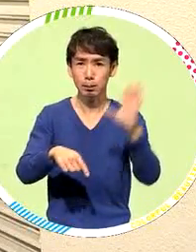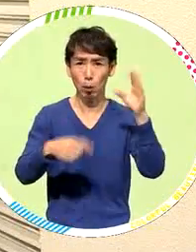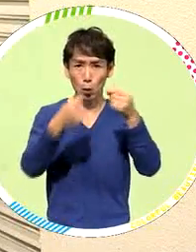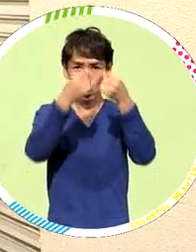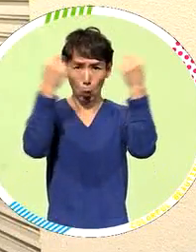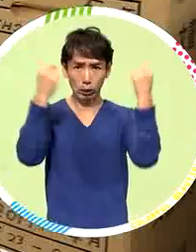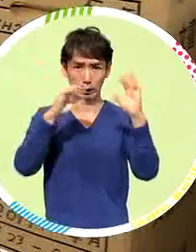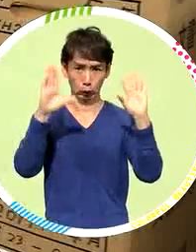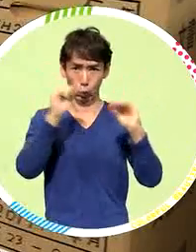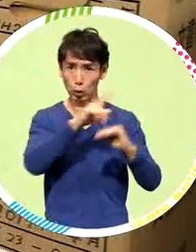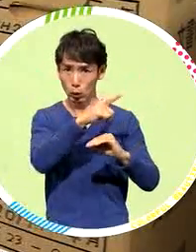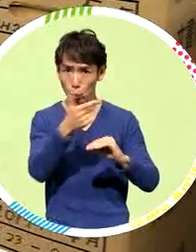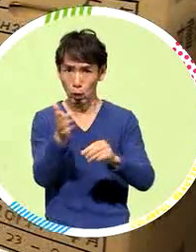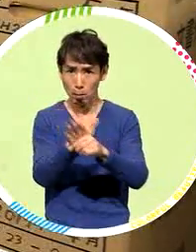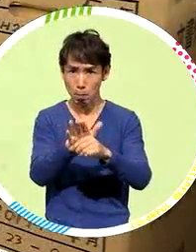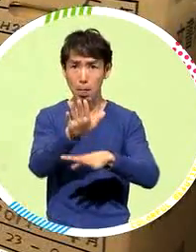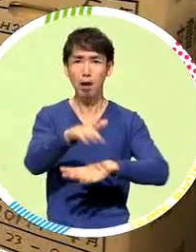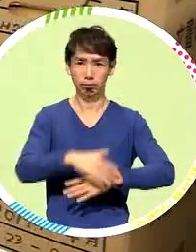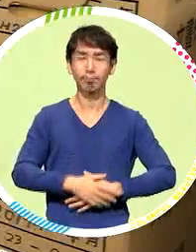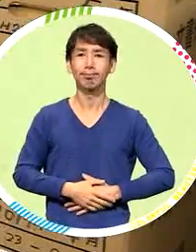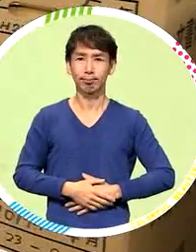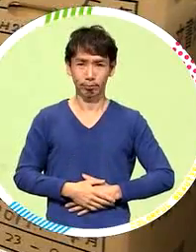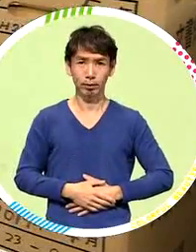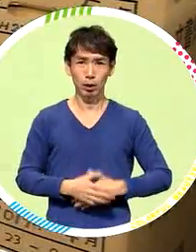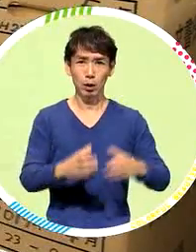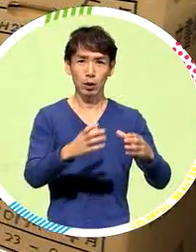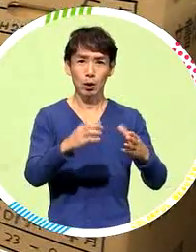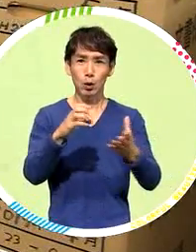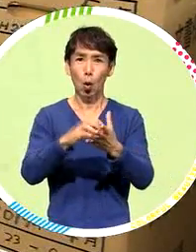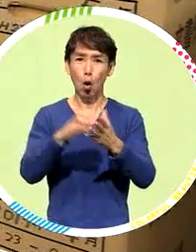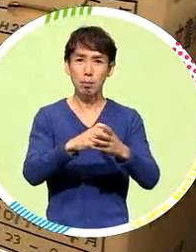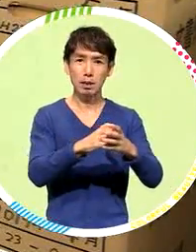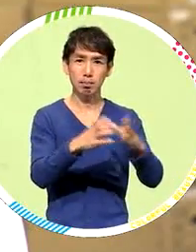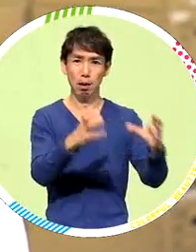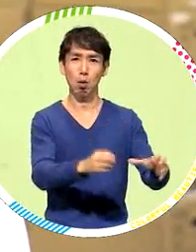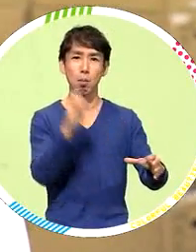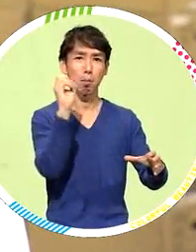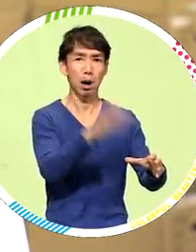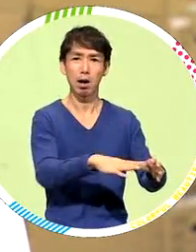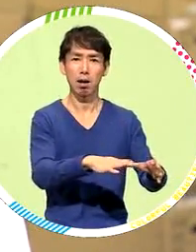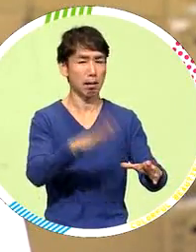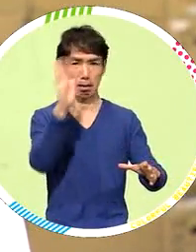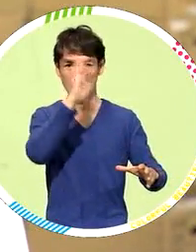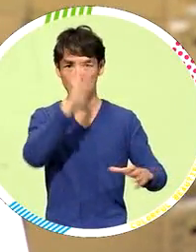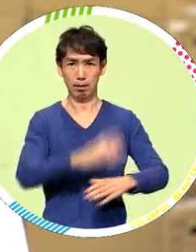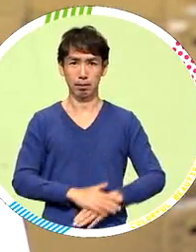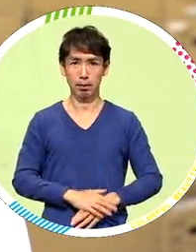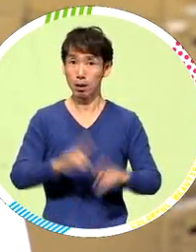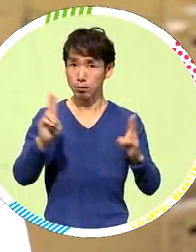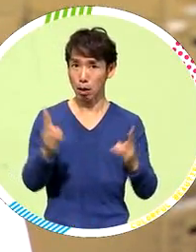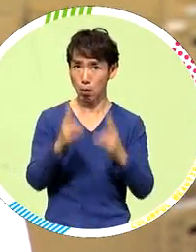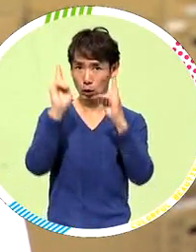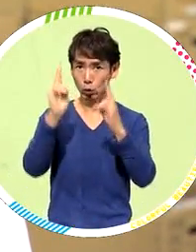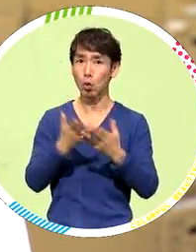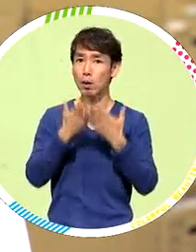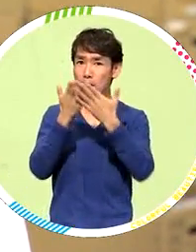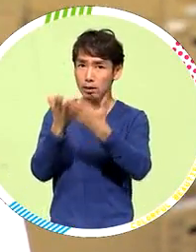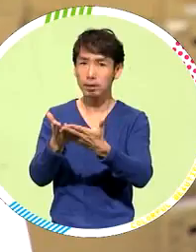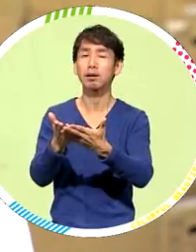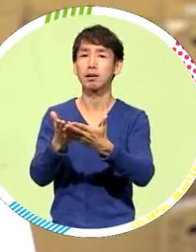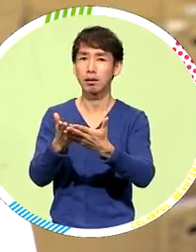とかいろんなもございますのでごんどこに捨てちゃうわけにいきませんのであの専門の業者の方に私して